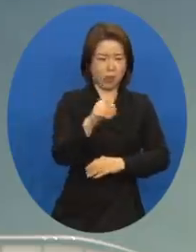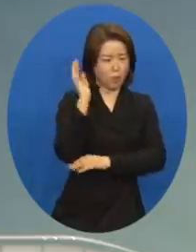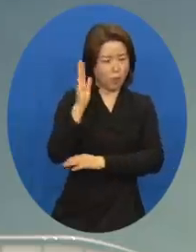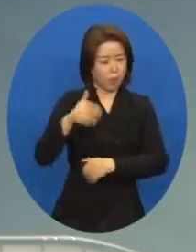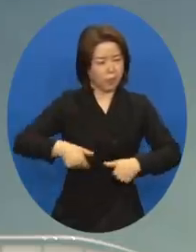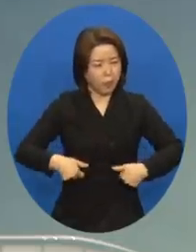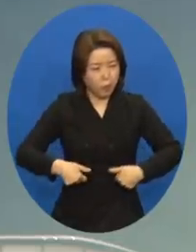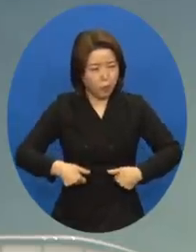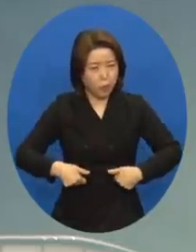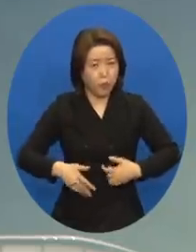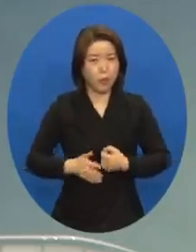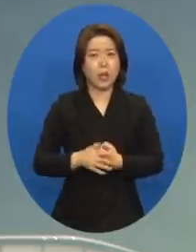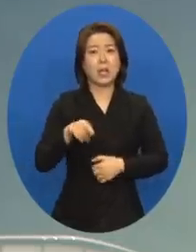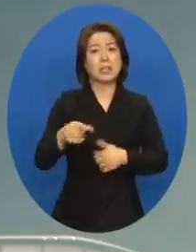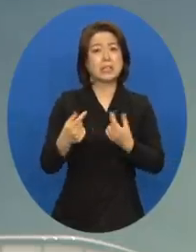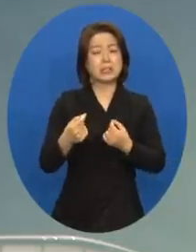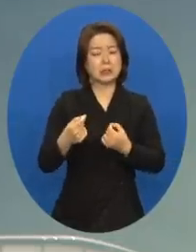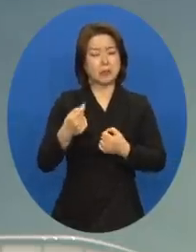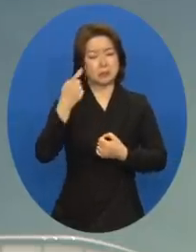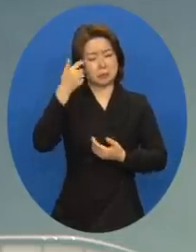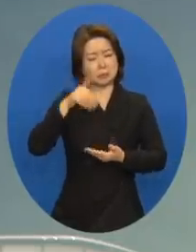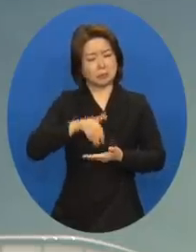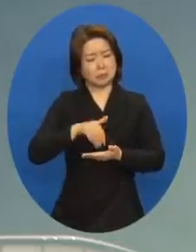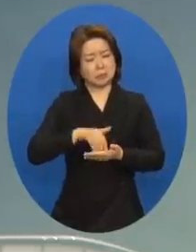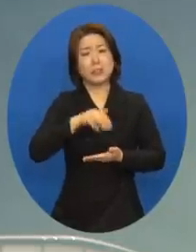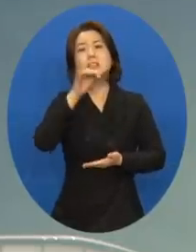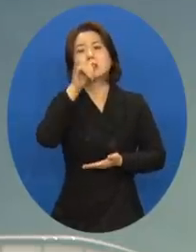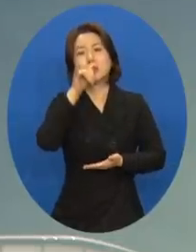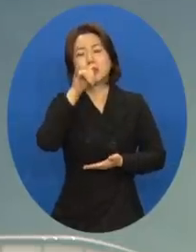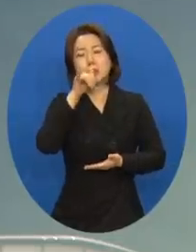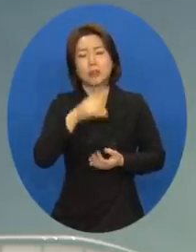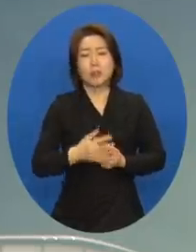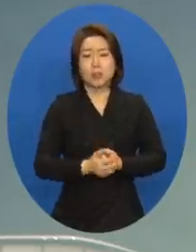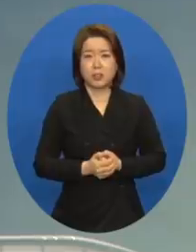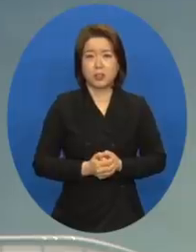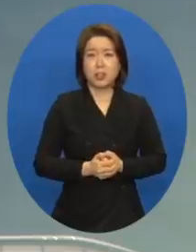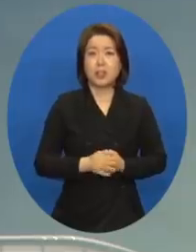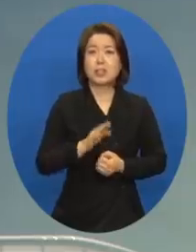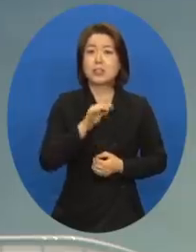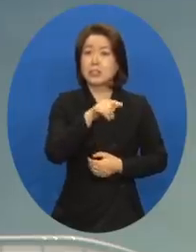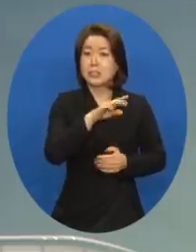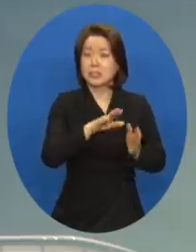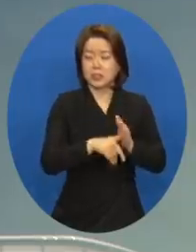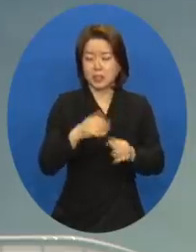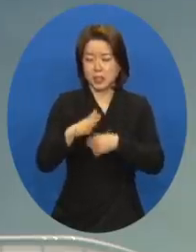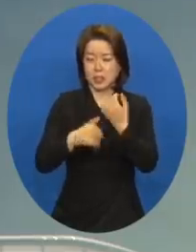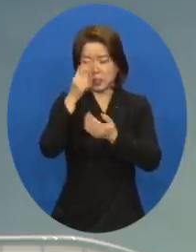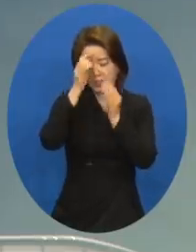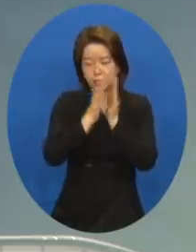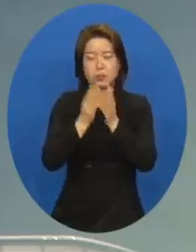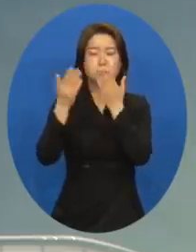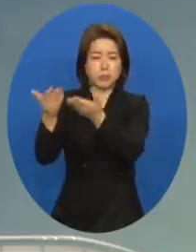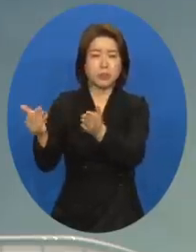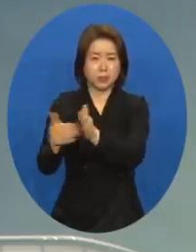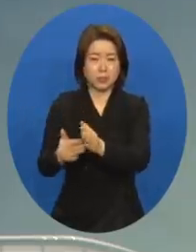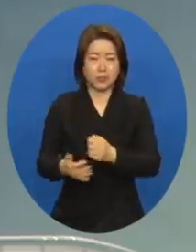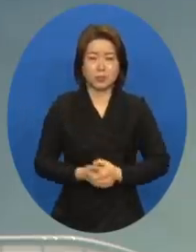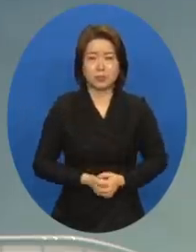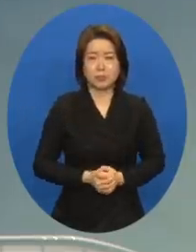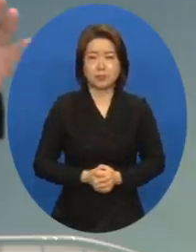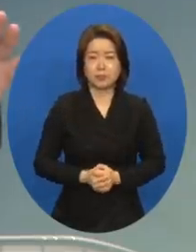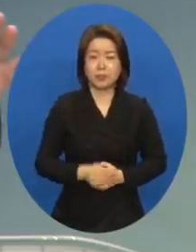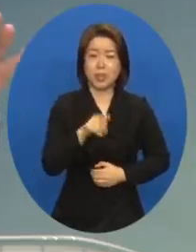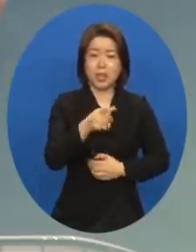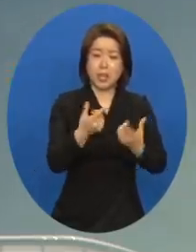되나, 그런 마음의 회의도 있었습니다. 역시 그때도 하나님께 기도했습니다.